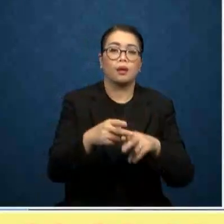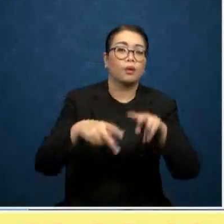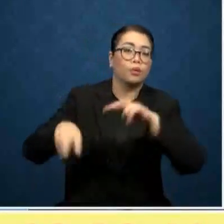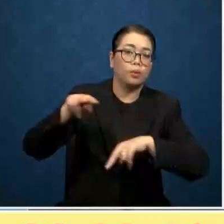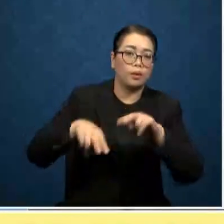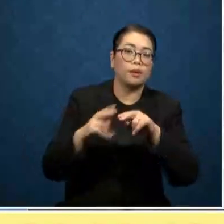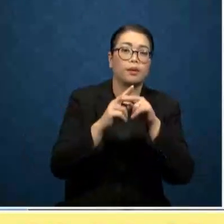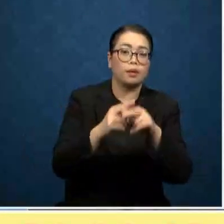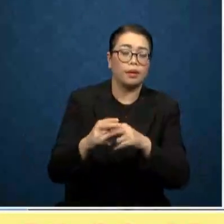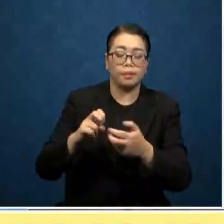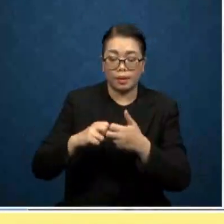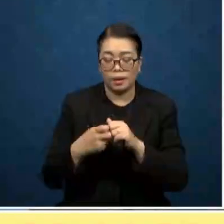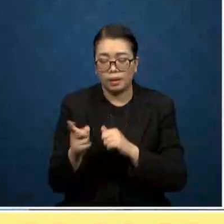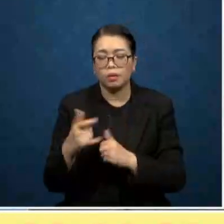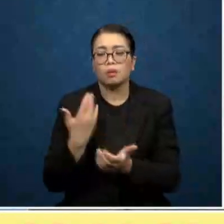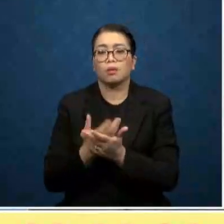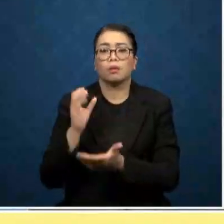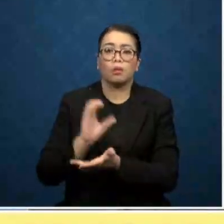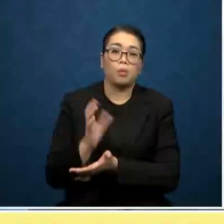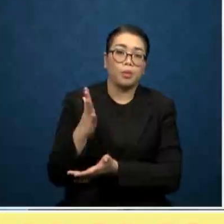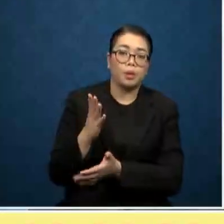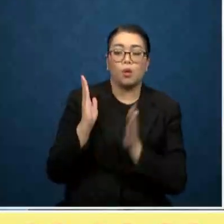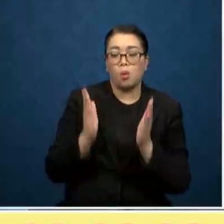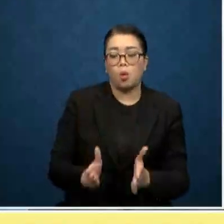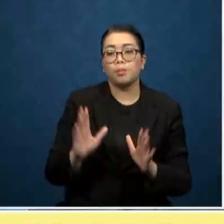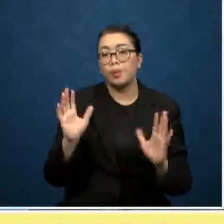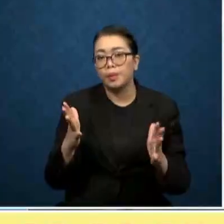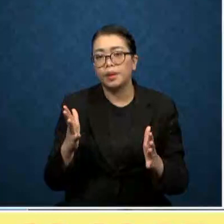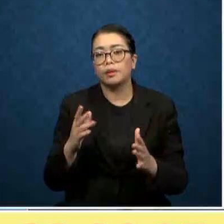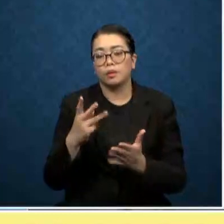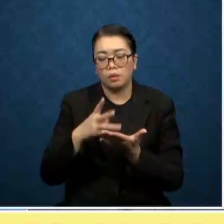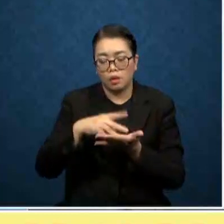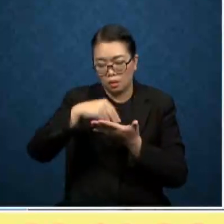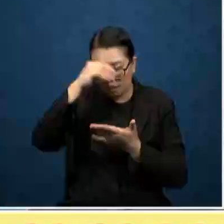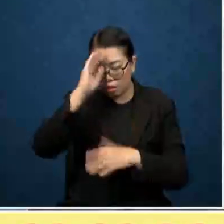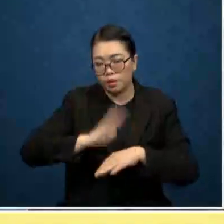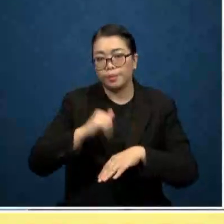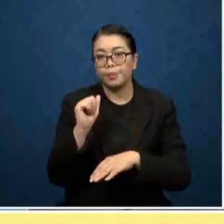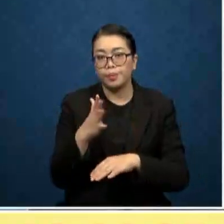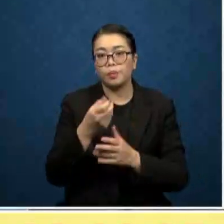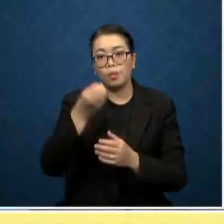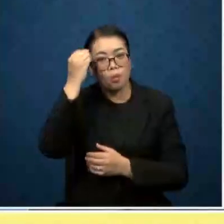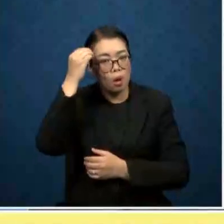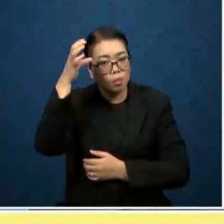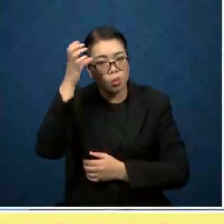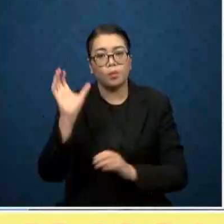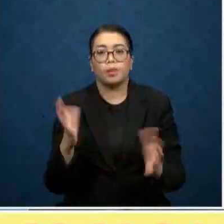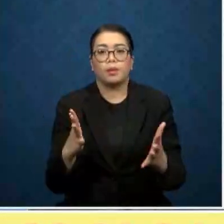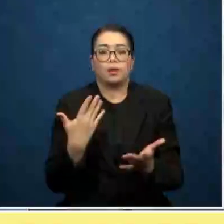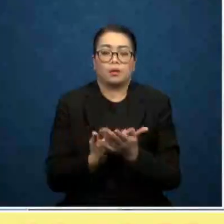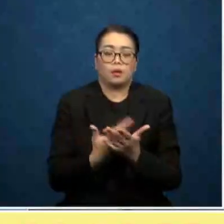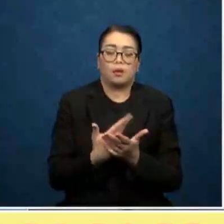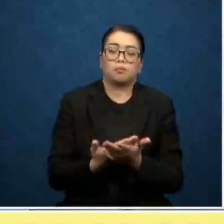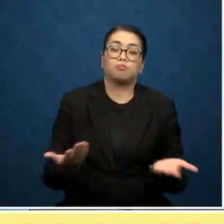เนี่ยปัญหาคืออะไรเขาดคนขาดวิชาการขาดองค์ความรู้ขาด